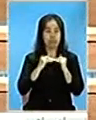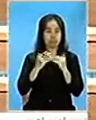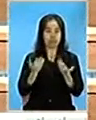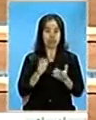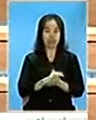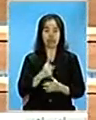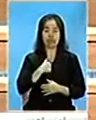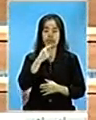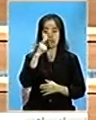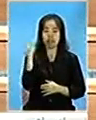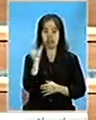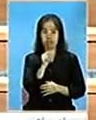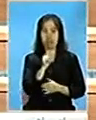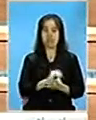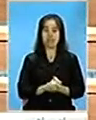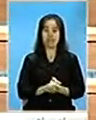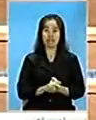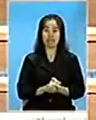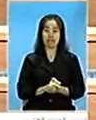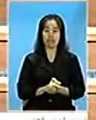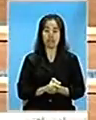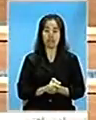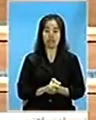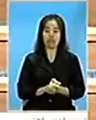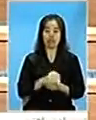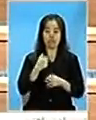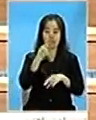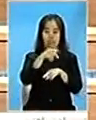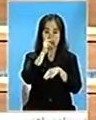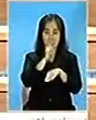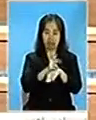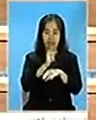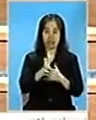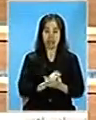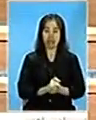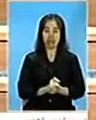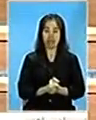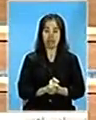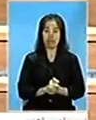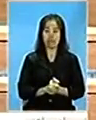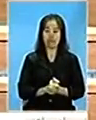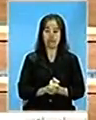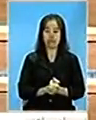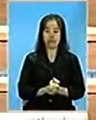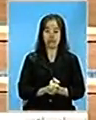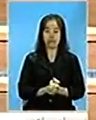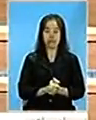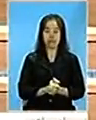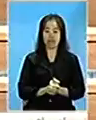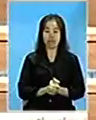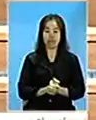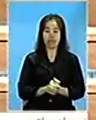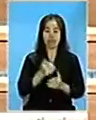ผมพูดสั้นๆเพราะว่าเคารพท่านประธานท่านประธานครับนอกจากนี้ใน